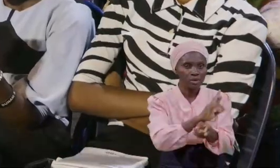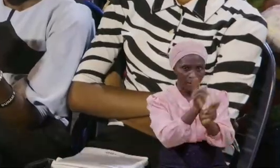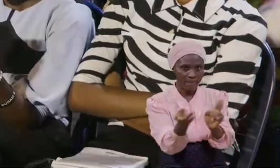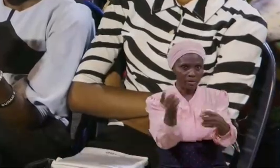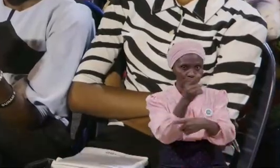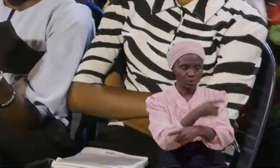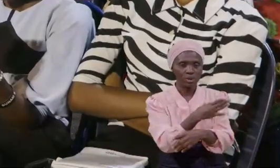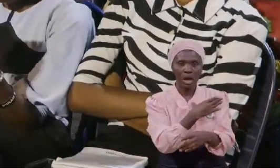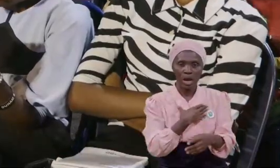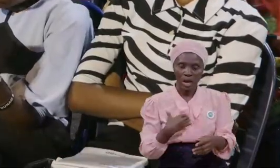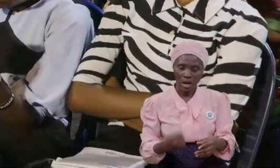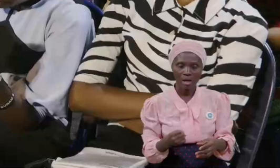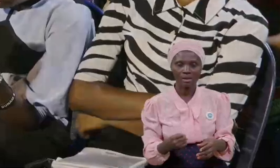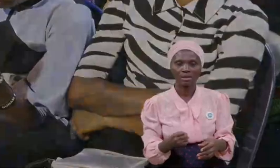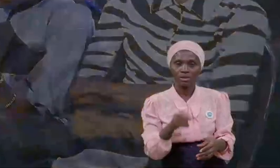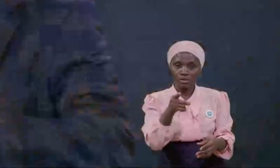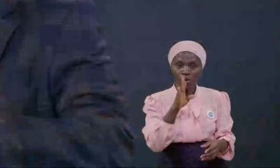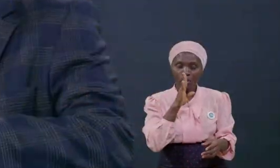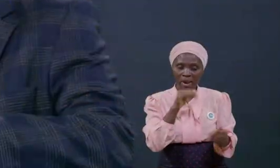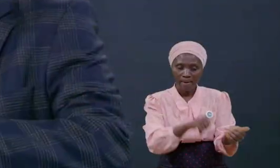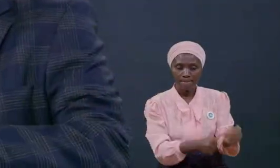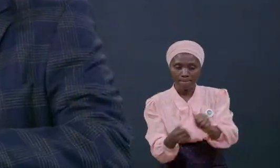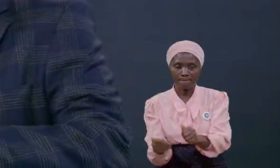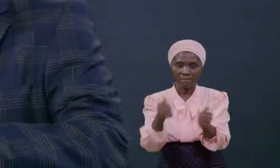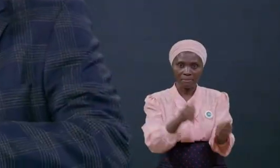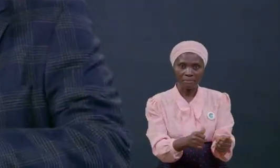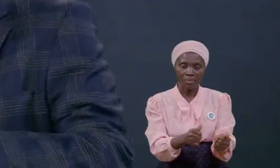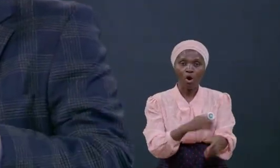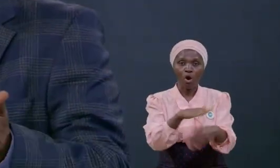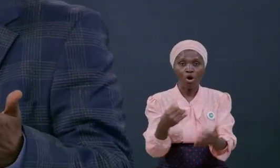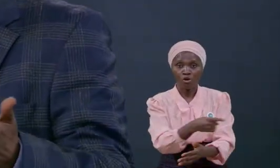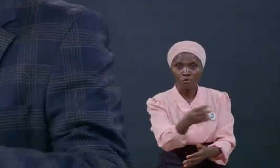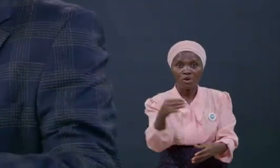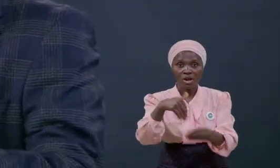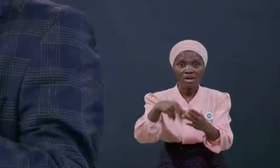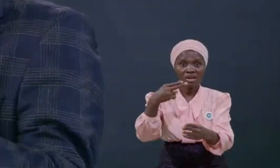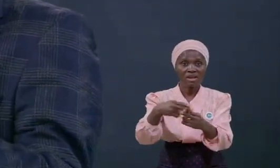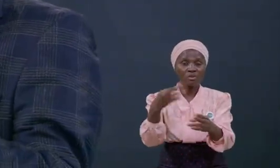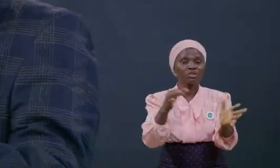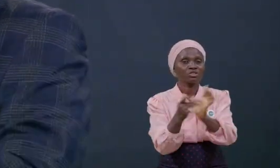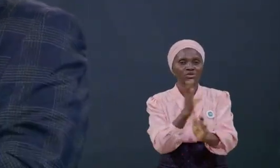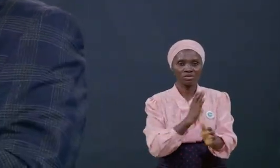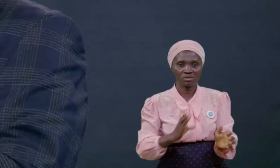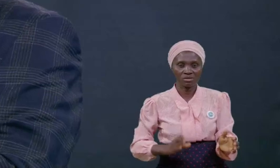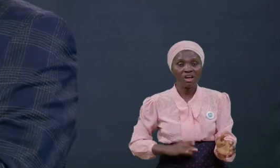Et que chacun de vous soit baptisé au nom de Jésus-Christ pour le pardon de vos péchés,